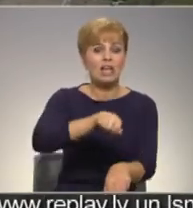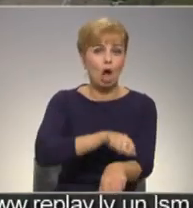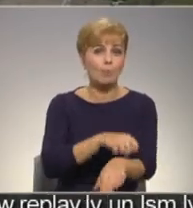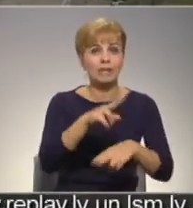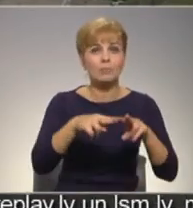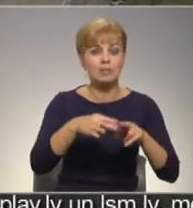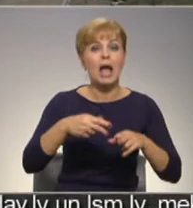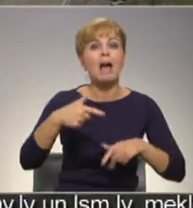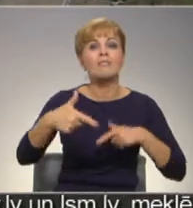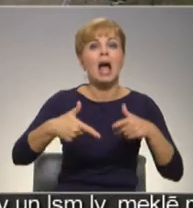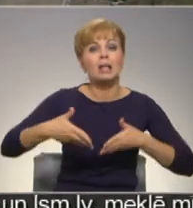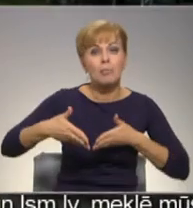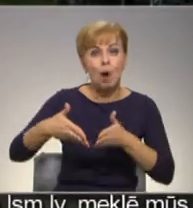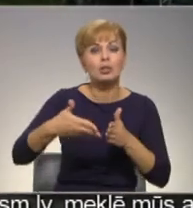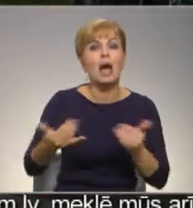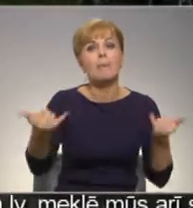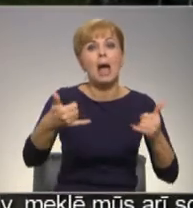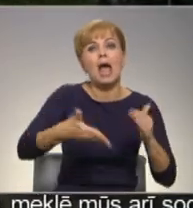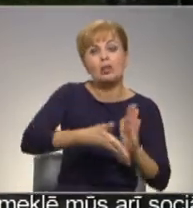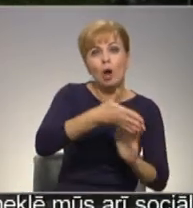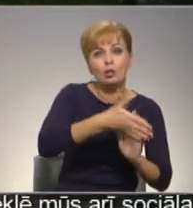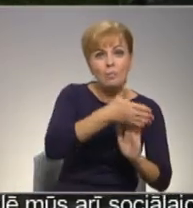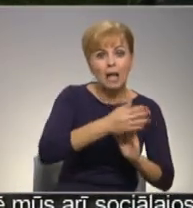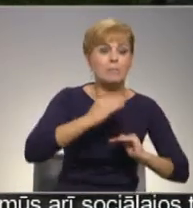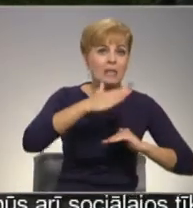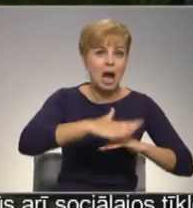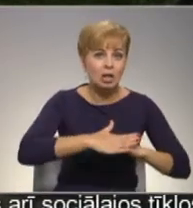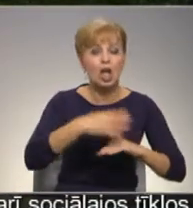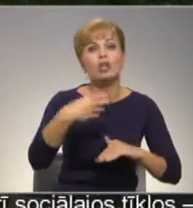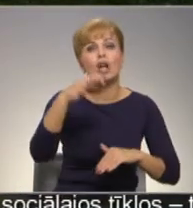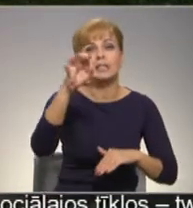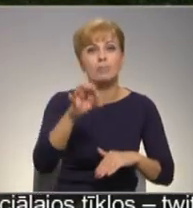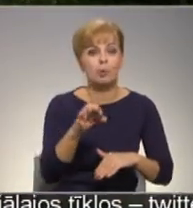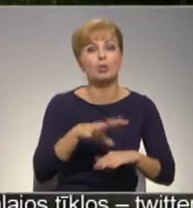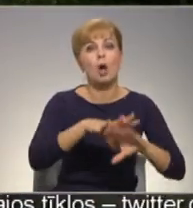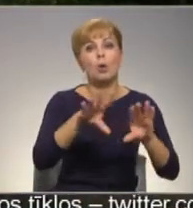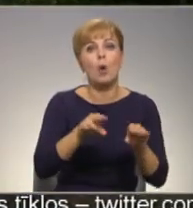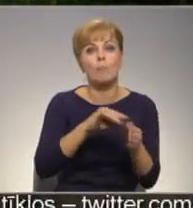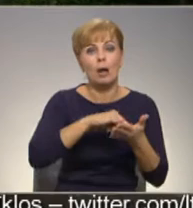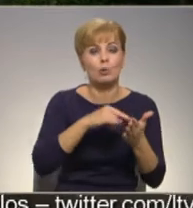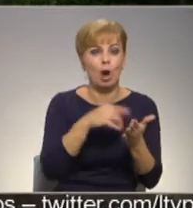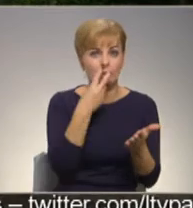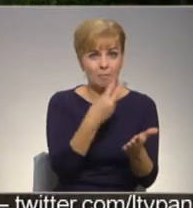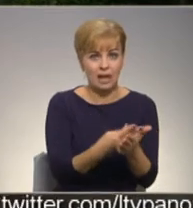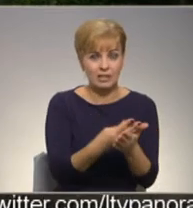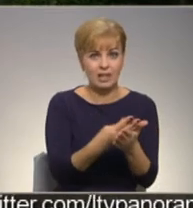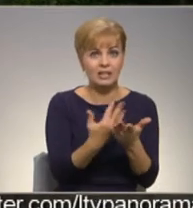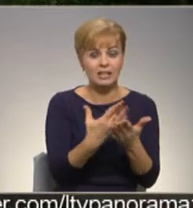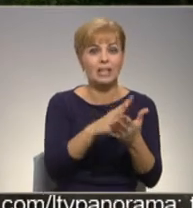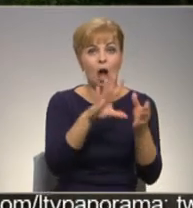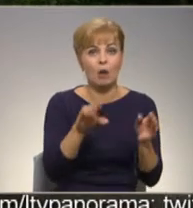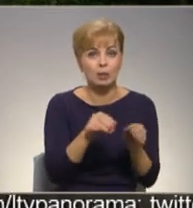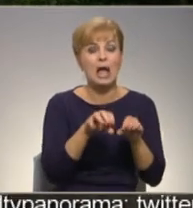izbūvētas veloceliņa betona apmales, ieklāts asfaltbetona segums 40% no kopējā projektā paredzētā apjoma.